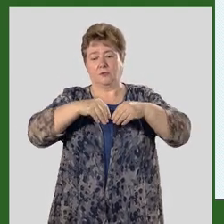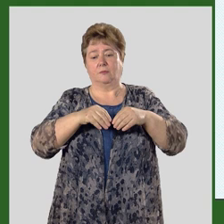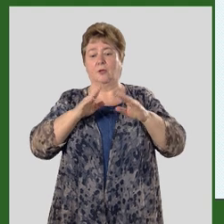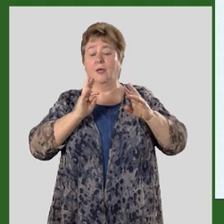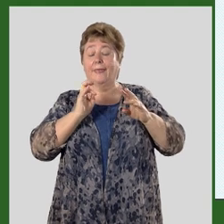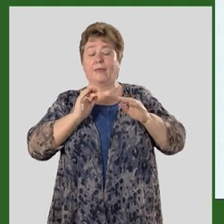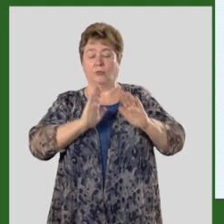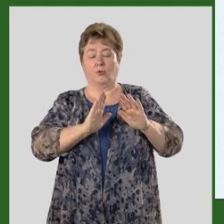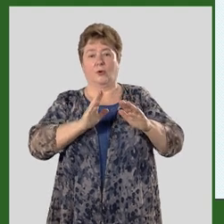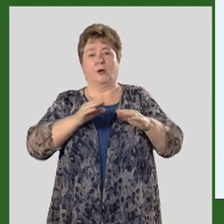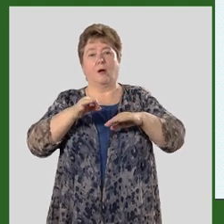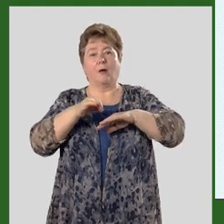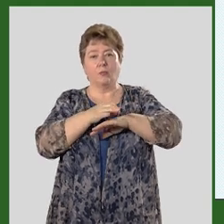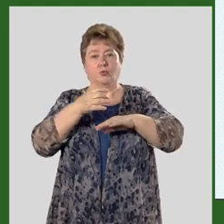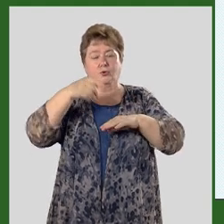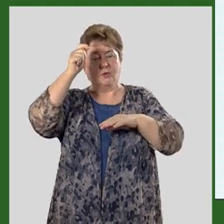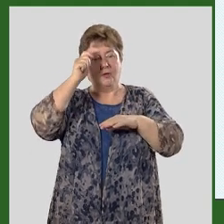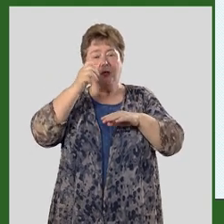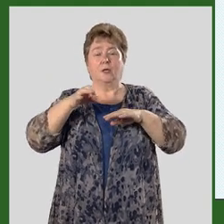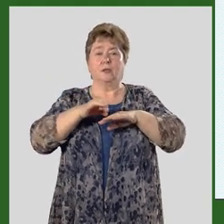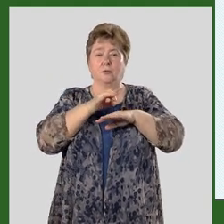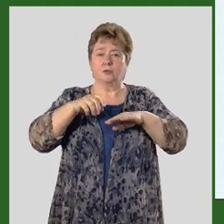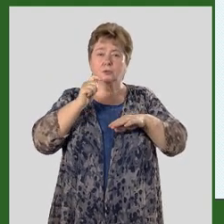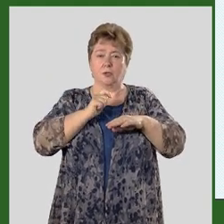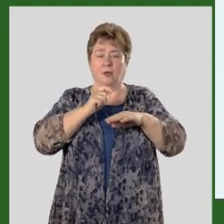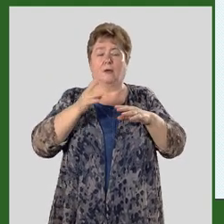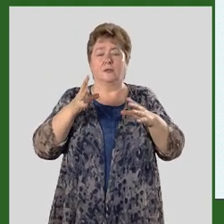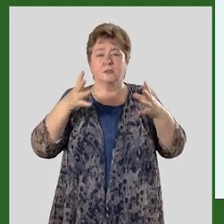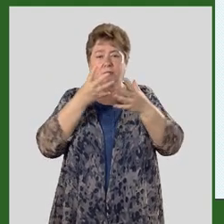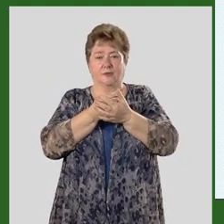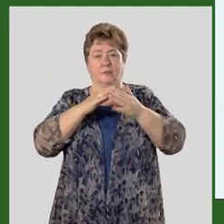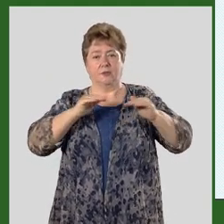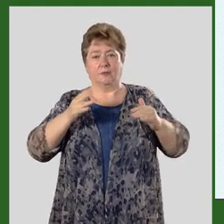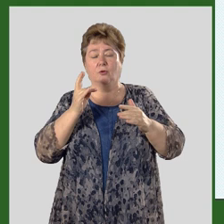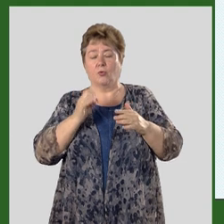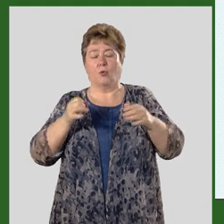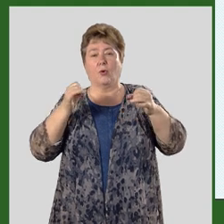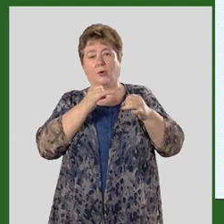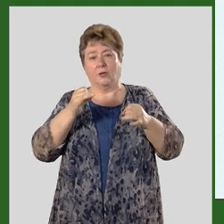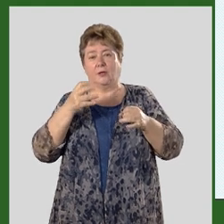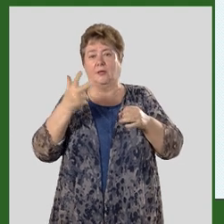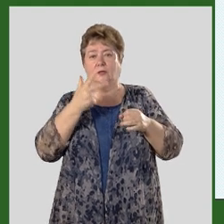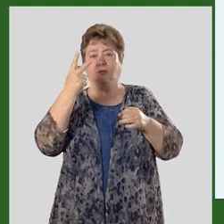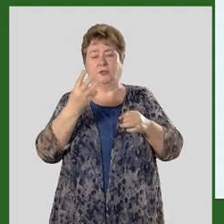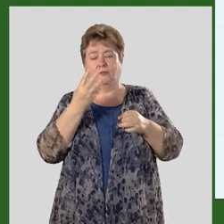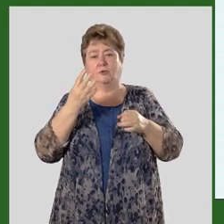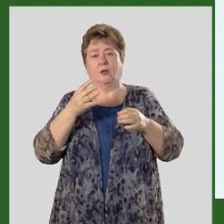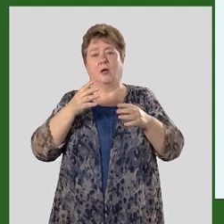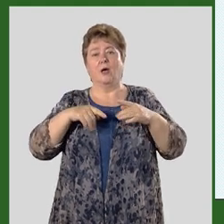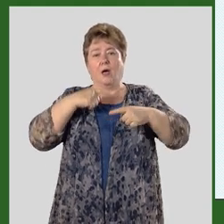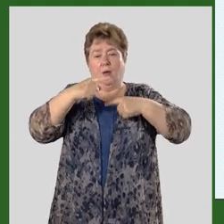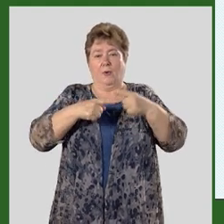не только мужа и жены с собственными детьми, но и представителями семьи третьего или